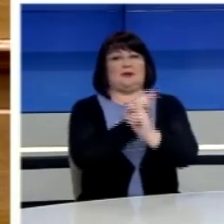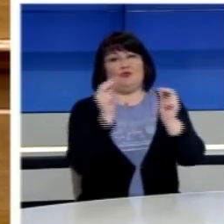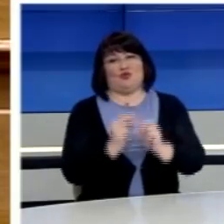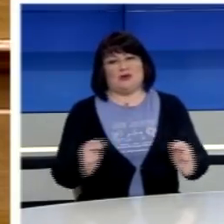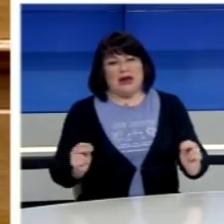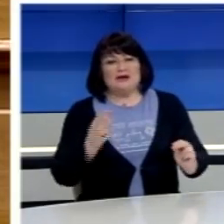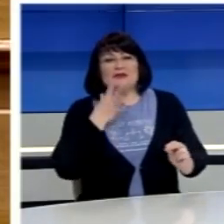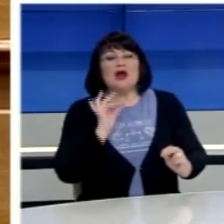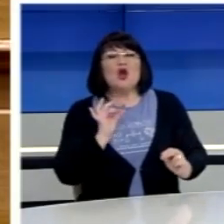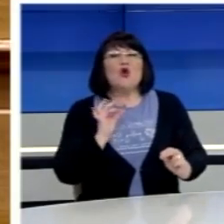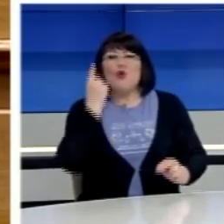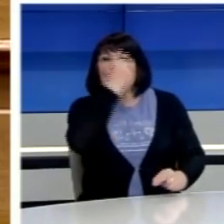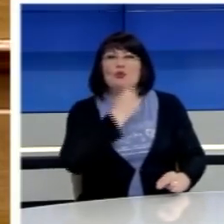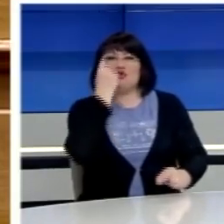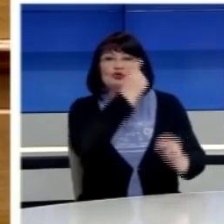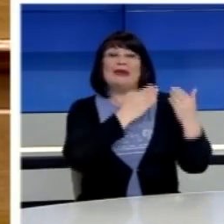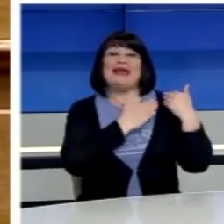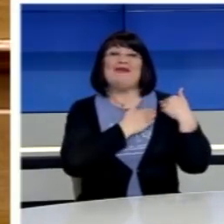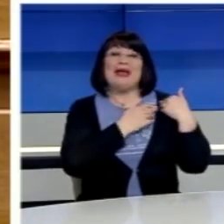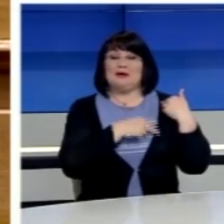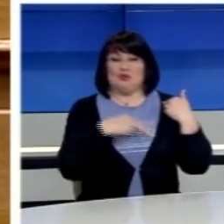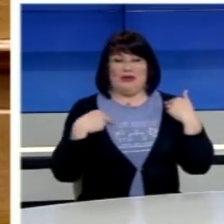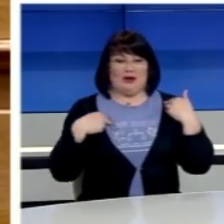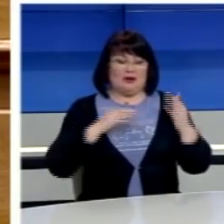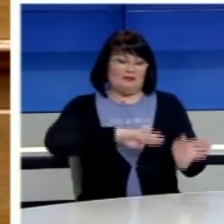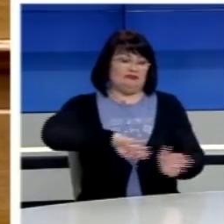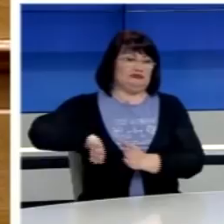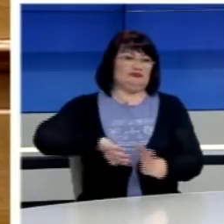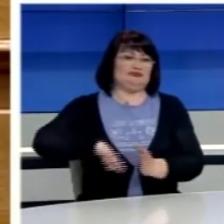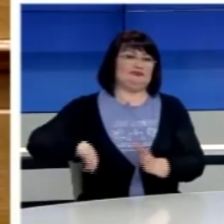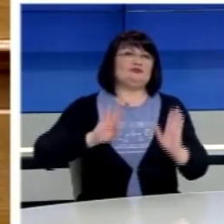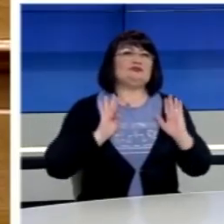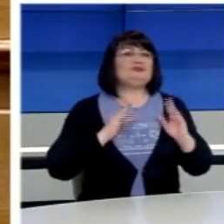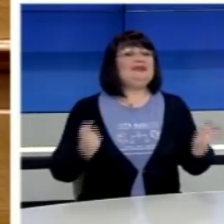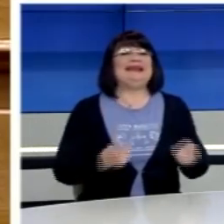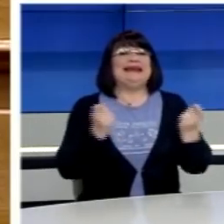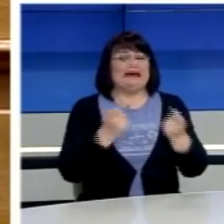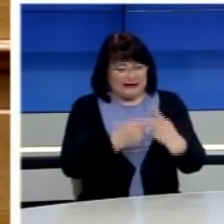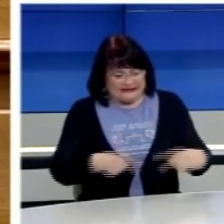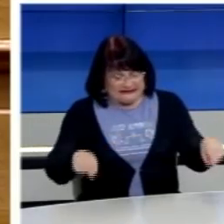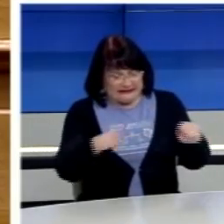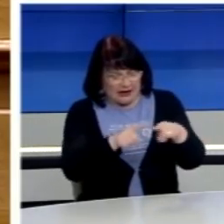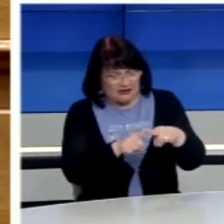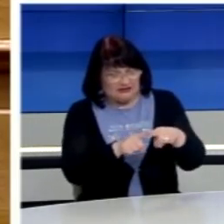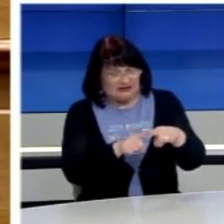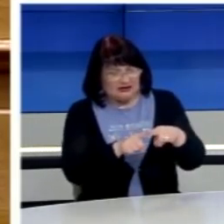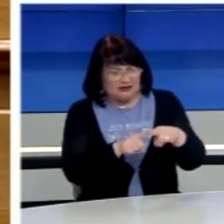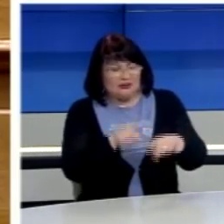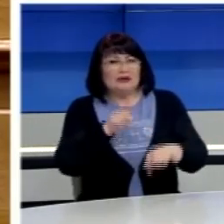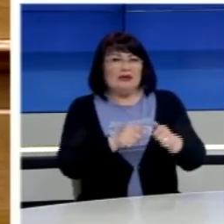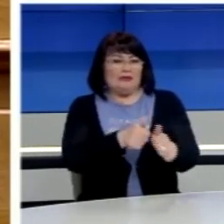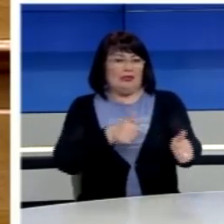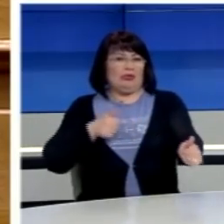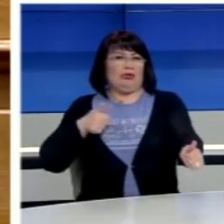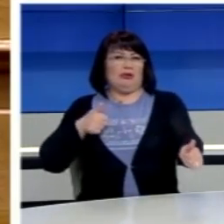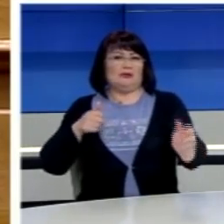θα παραμερίζεται η προσωπική ευθύνη του εκπαιδευτικού για το τι συμβαίνει στην τάξη του, η δυνατότητά του